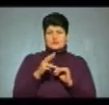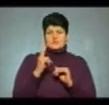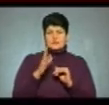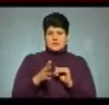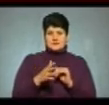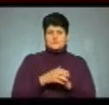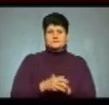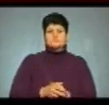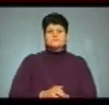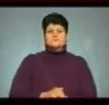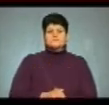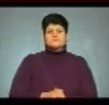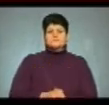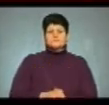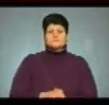метрі квадратному.